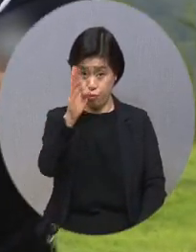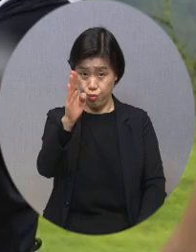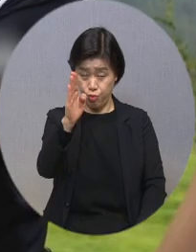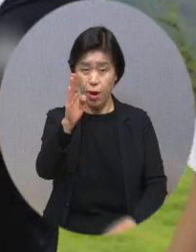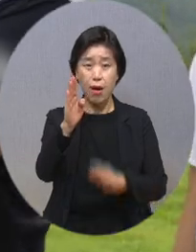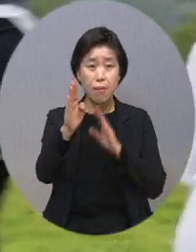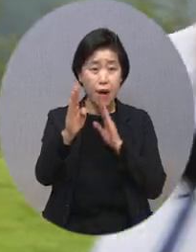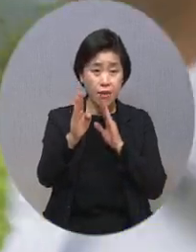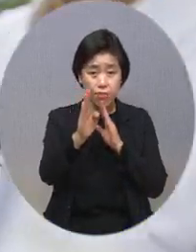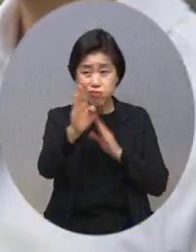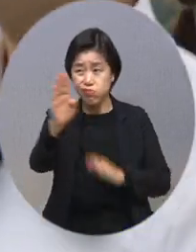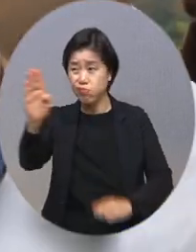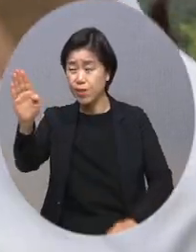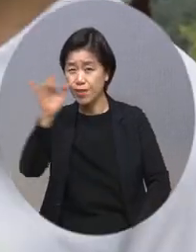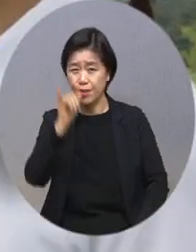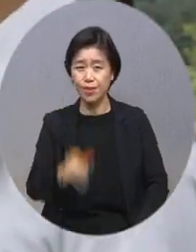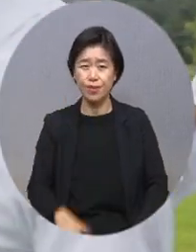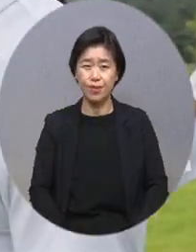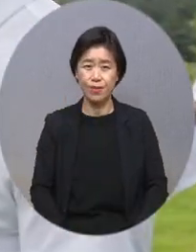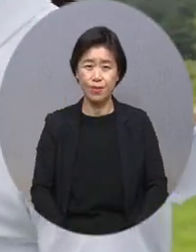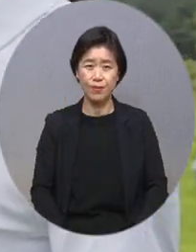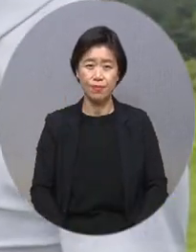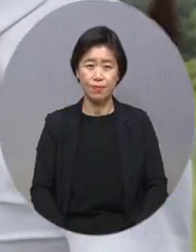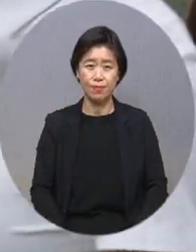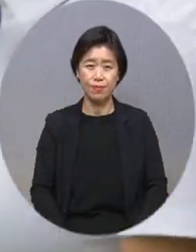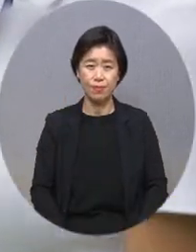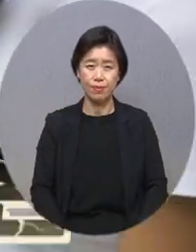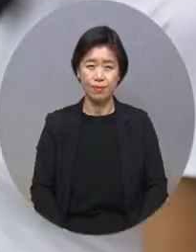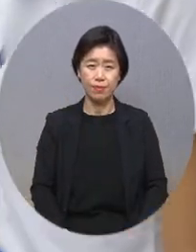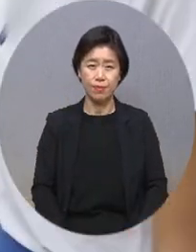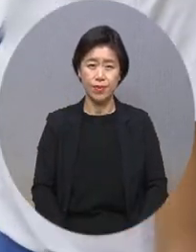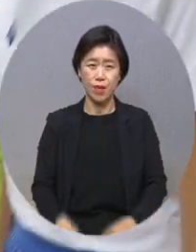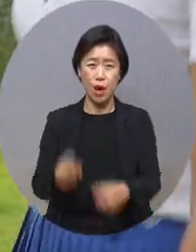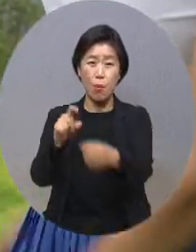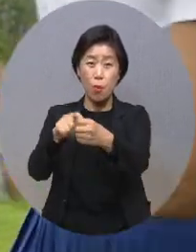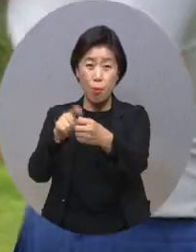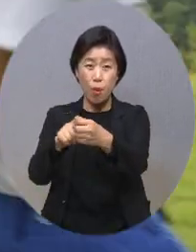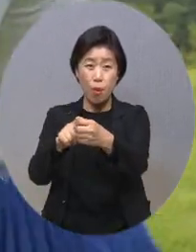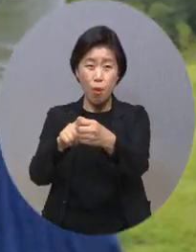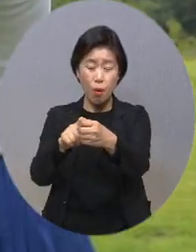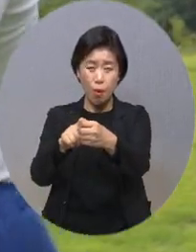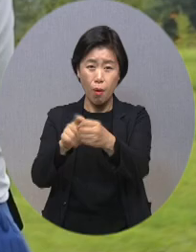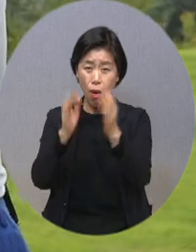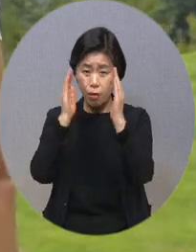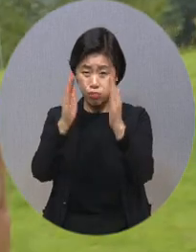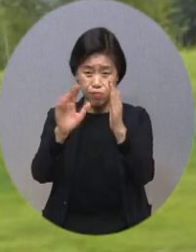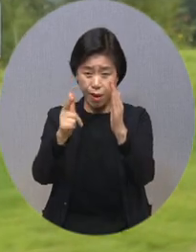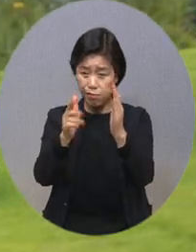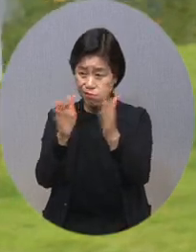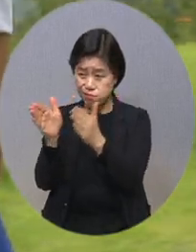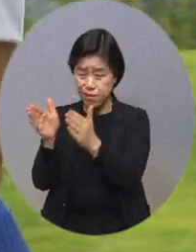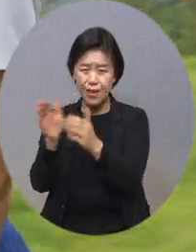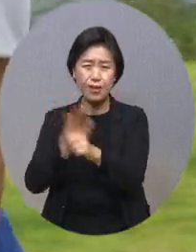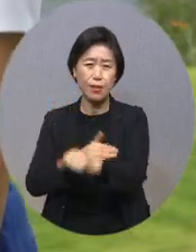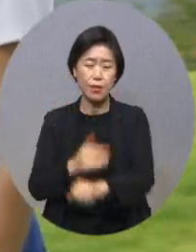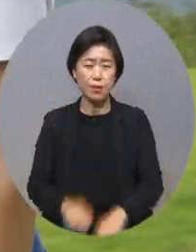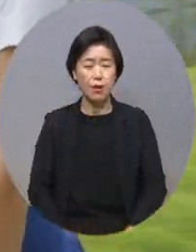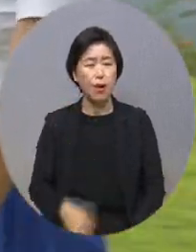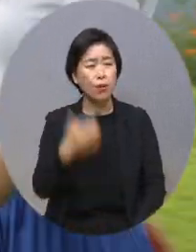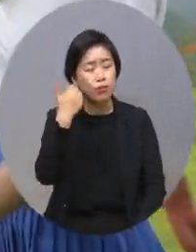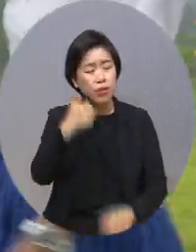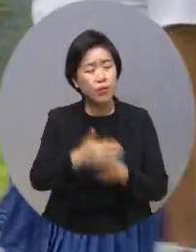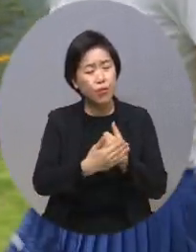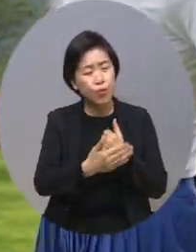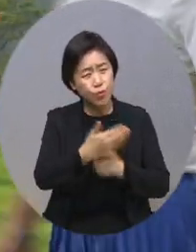갔어. 아 진짜. 그러니까 에이밍을 네가 이쪽 왼쪽. 그러니까 에이밍을 잘못 썼다. 아니 너만 가네. 왜 아무도 얘기 안 해? 이 사람들이 진짜 승부에